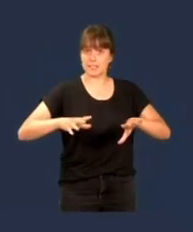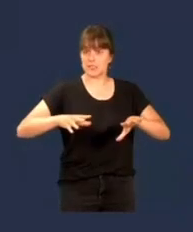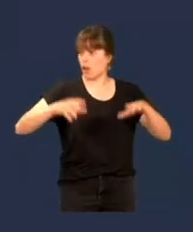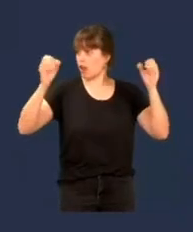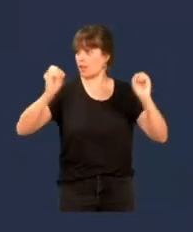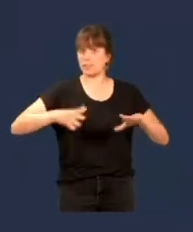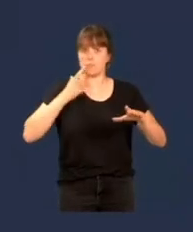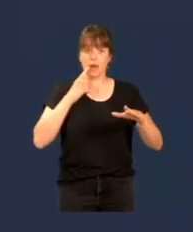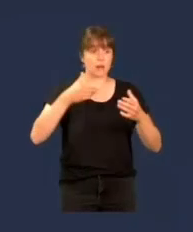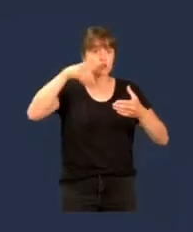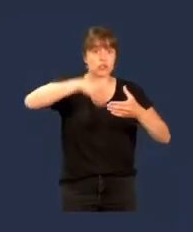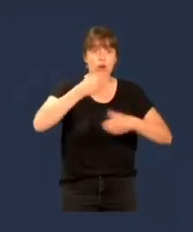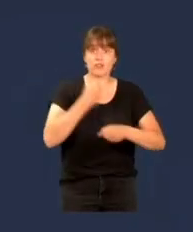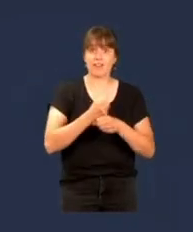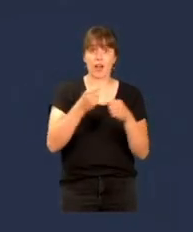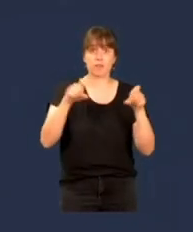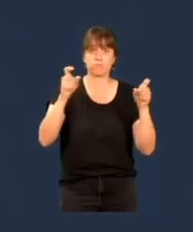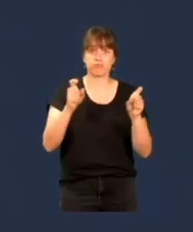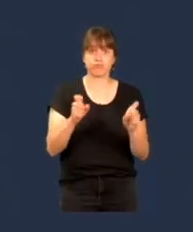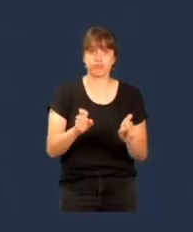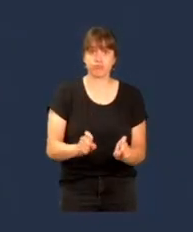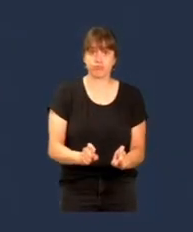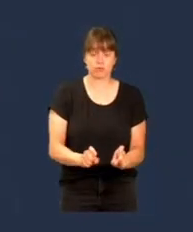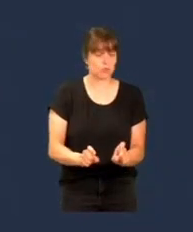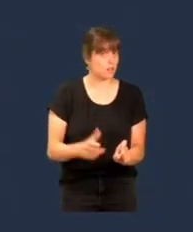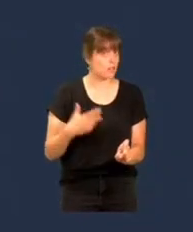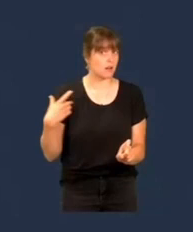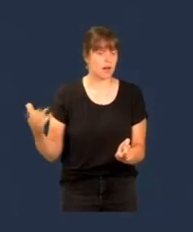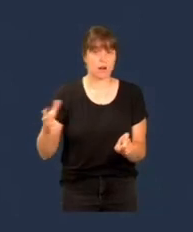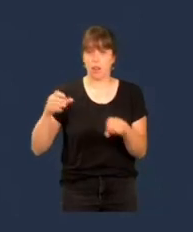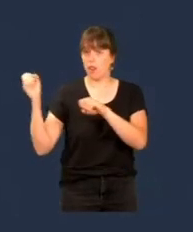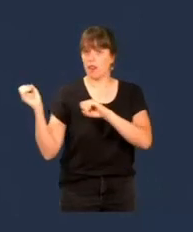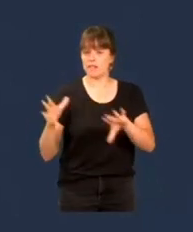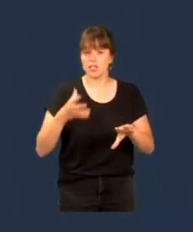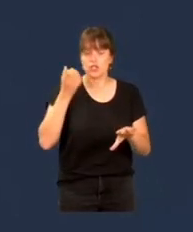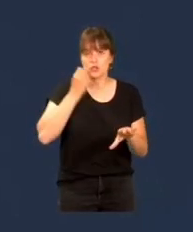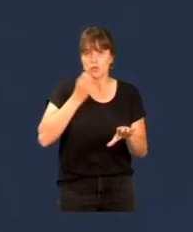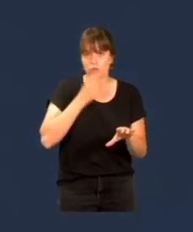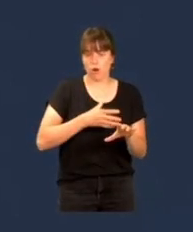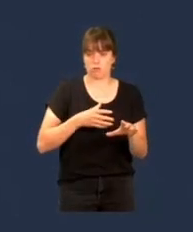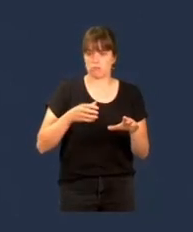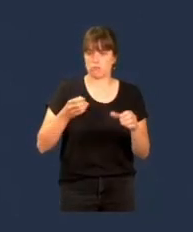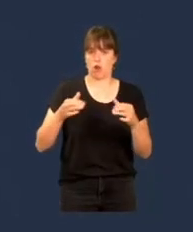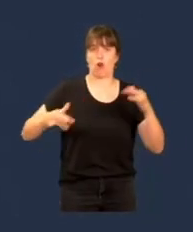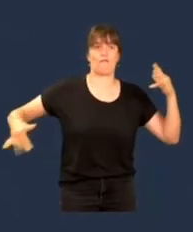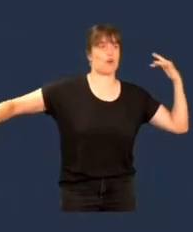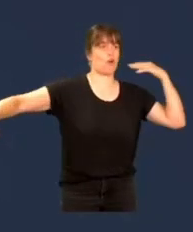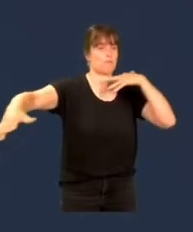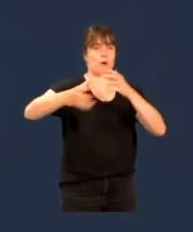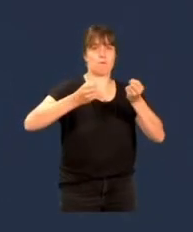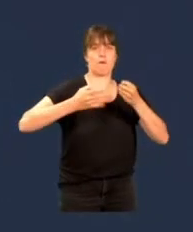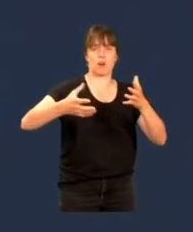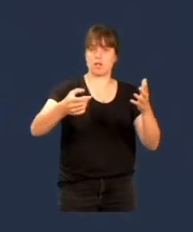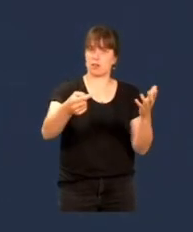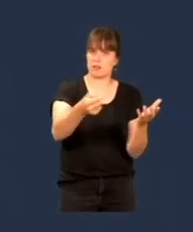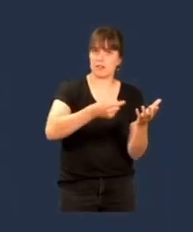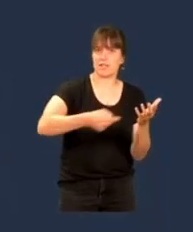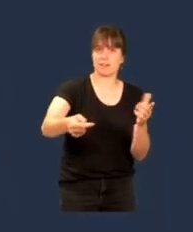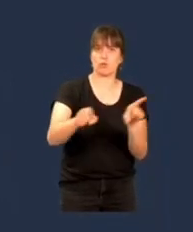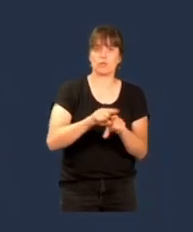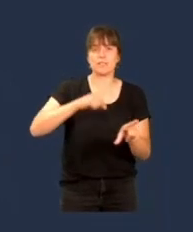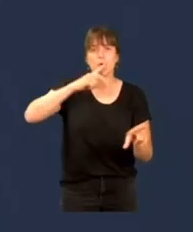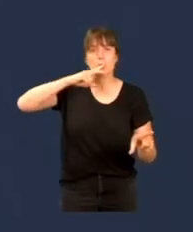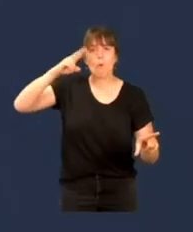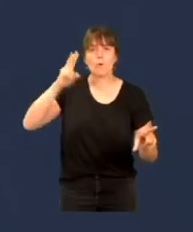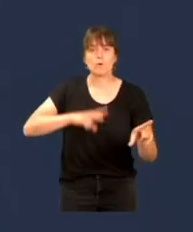l'activité industrielle qui s'y exerçait. Elle a souvent donc un impact négatif sur son environnement et les coûts de dépollution sont